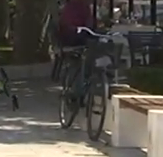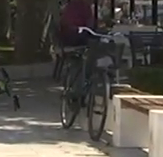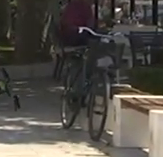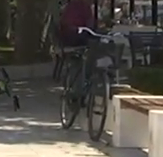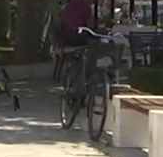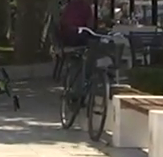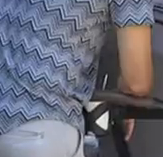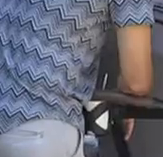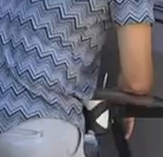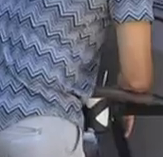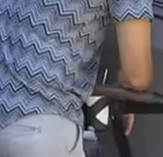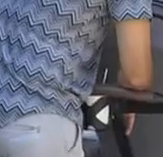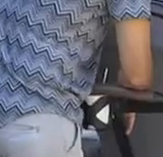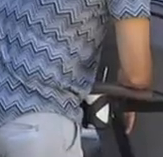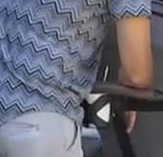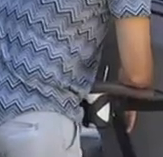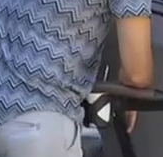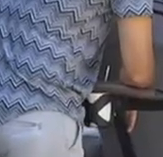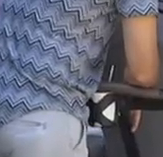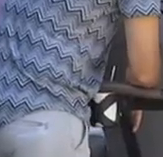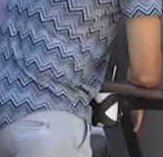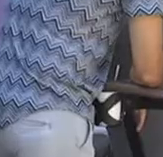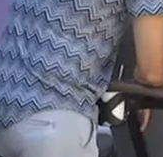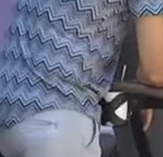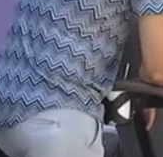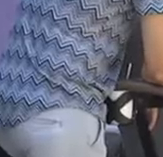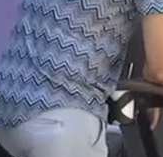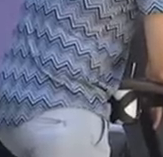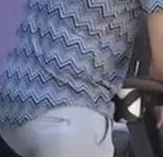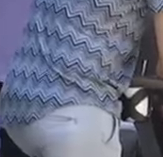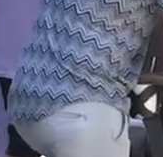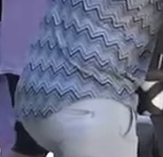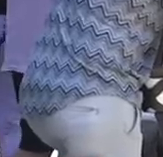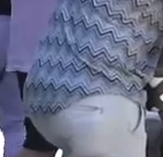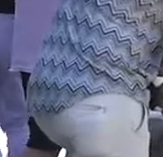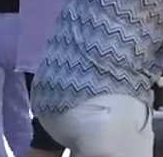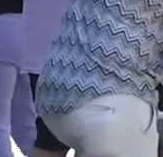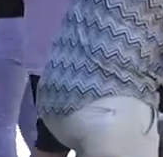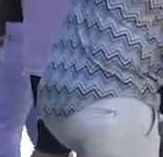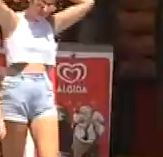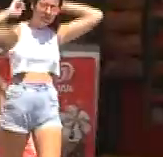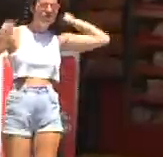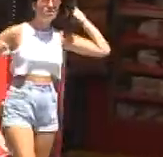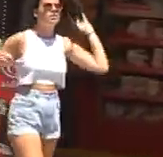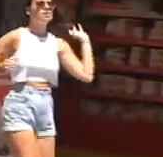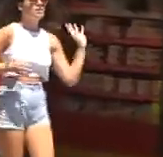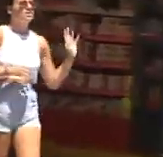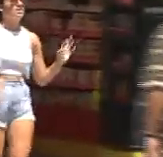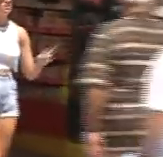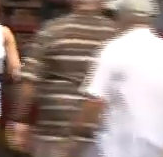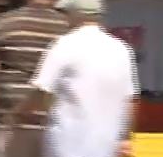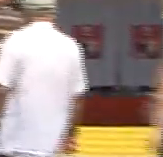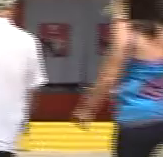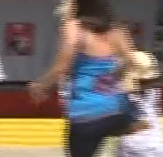σε χώρους υψηλού συγχρονισμού εντός στρατοπέδων, δομές κοινωνικής αλληλεγγύης και χώρους φιλοξενίας προσφύγων και μεταναστών, ενώ τόνισε πως θα γίνεται